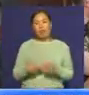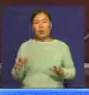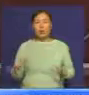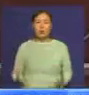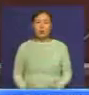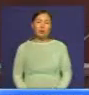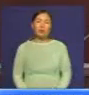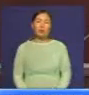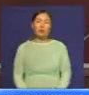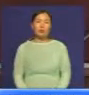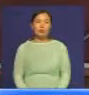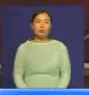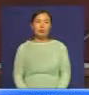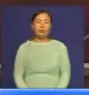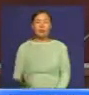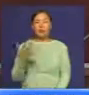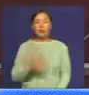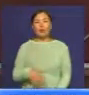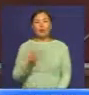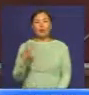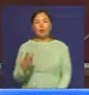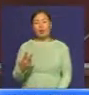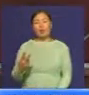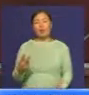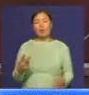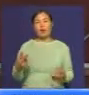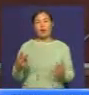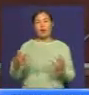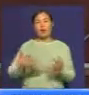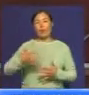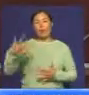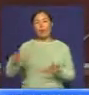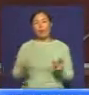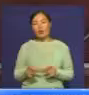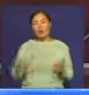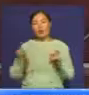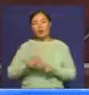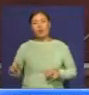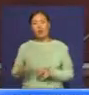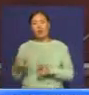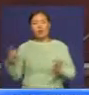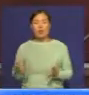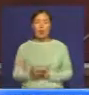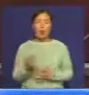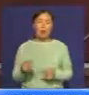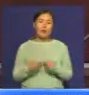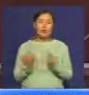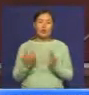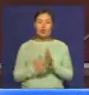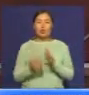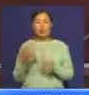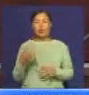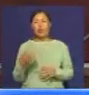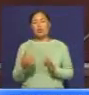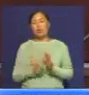ситуациям. 52 вот объекта, которые провели, из них нарушение 637